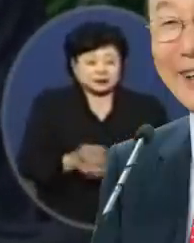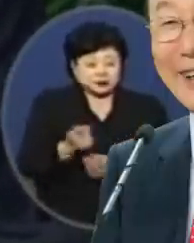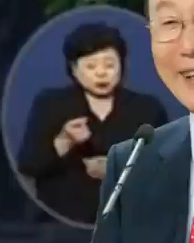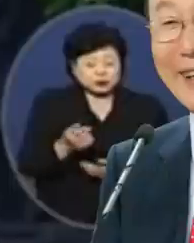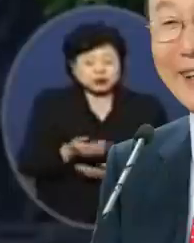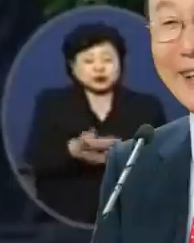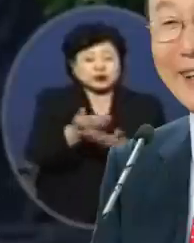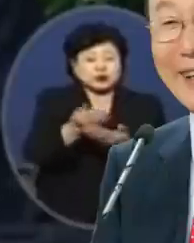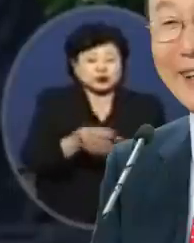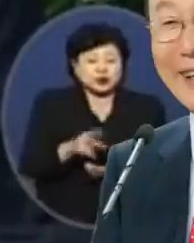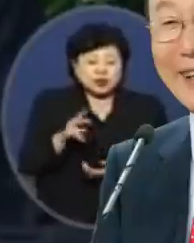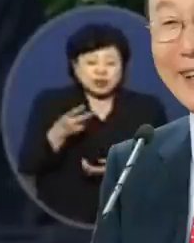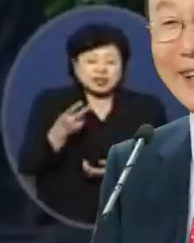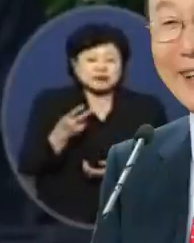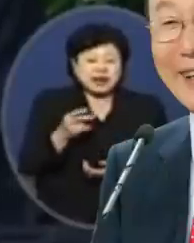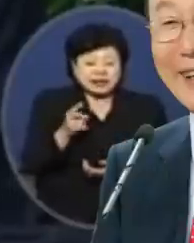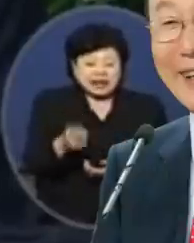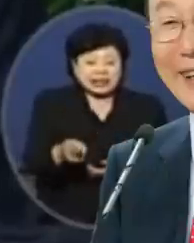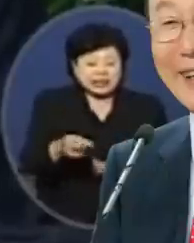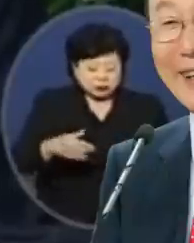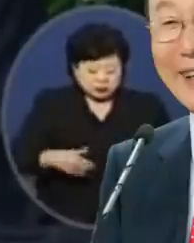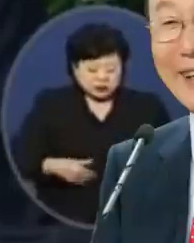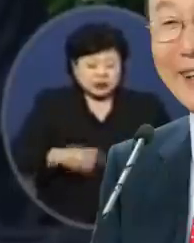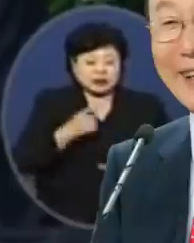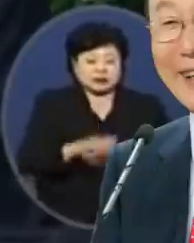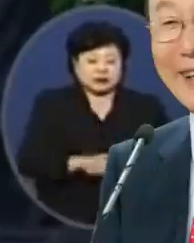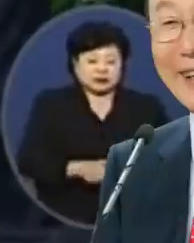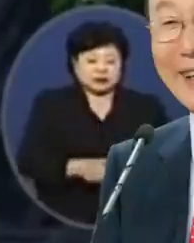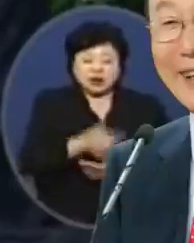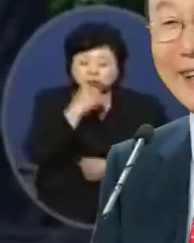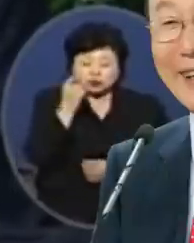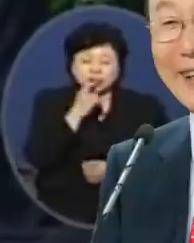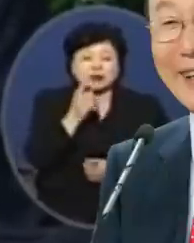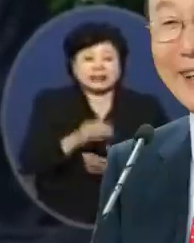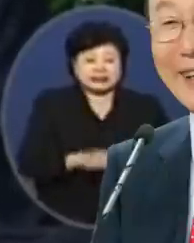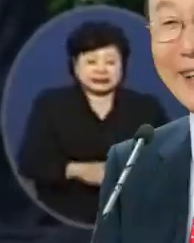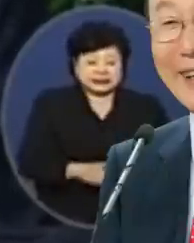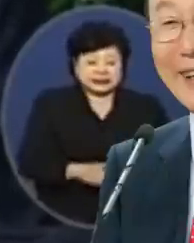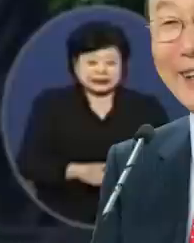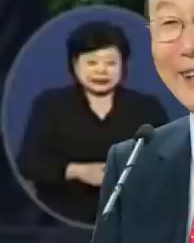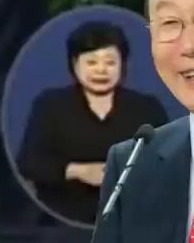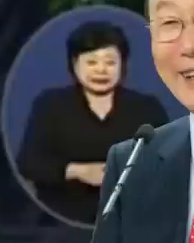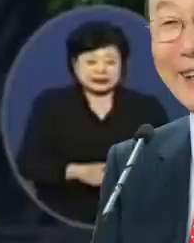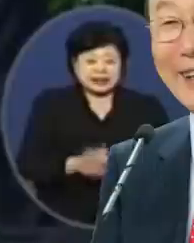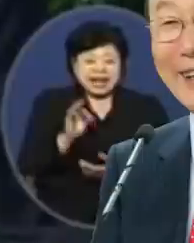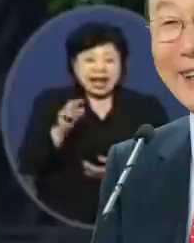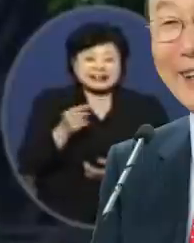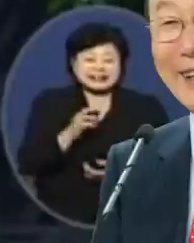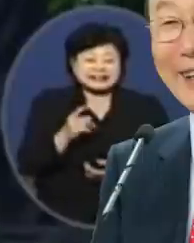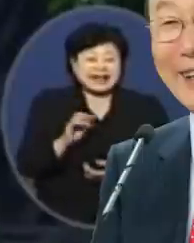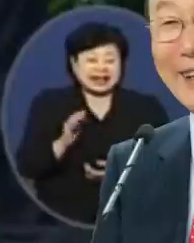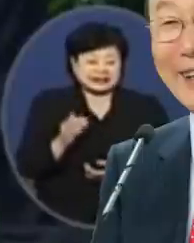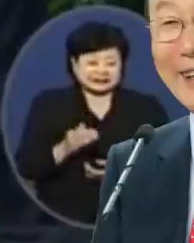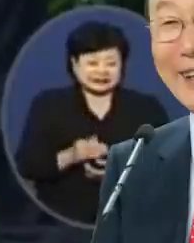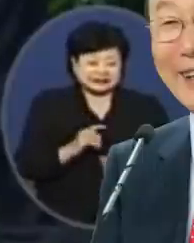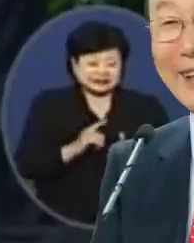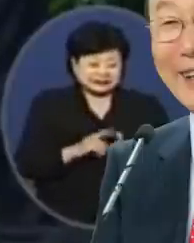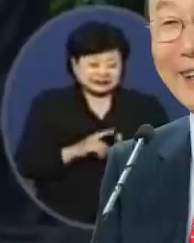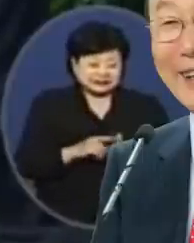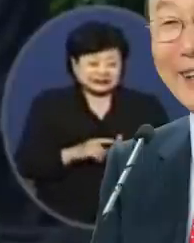조금씩 줘도 200데나리온에 대한 돈이 부족할 것을 말했는데요. 여기 안드레는